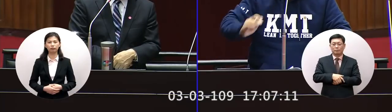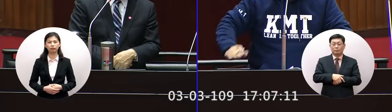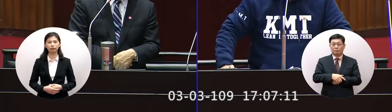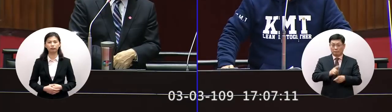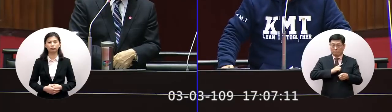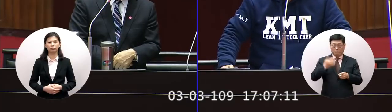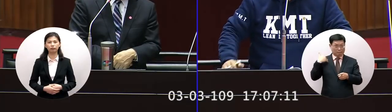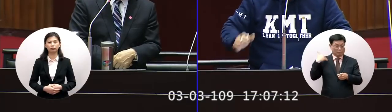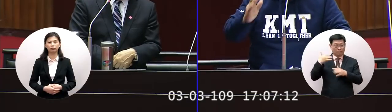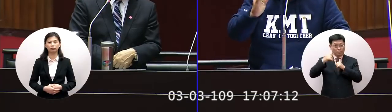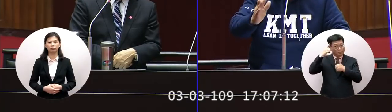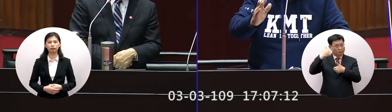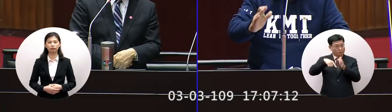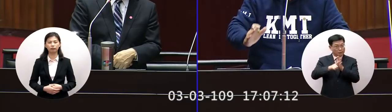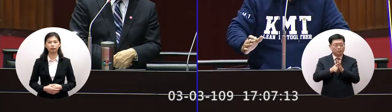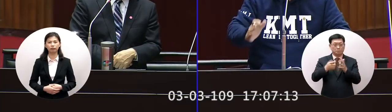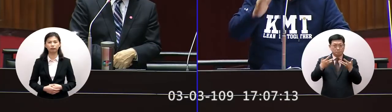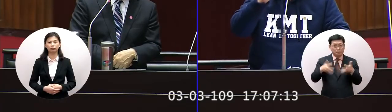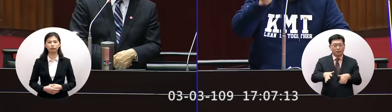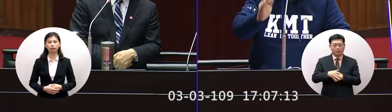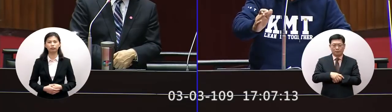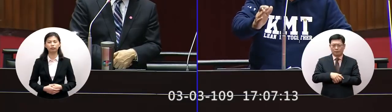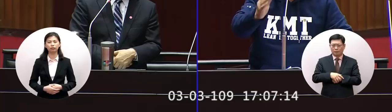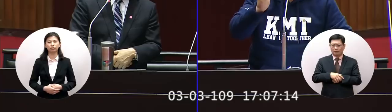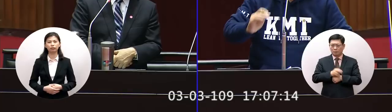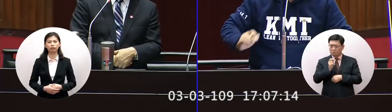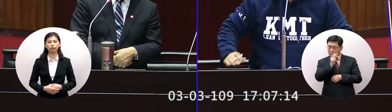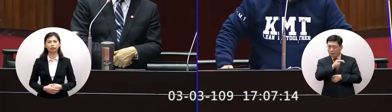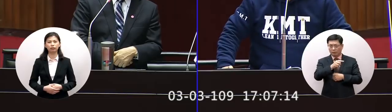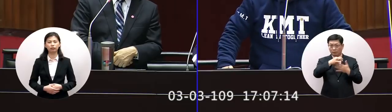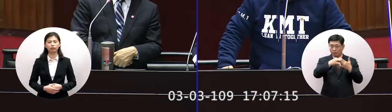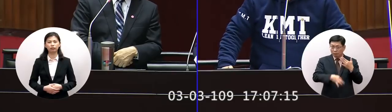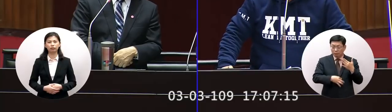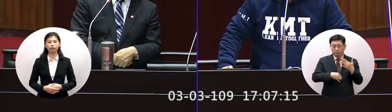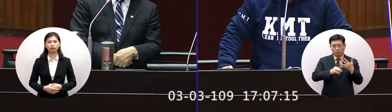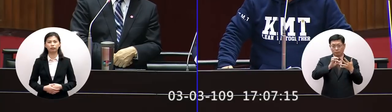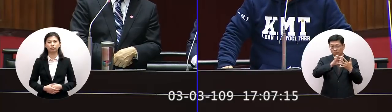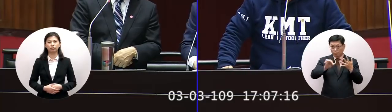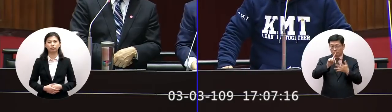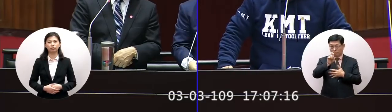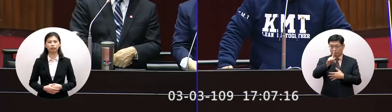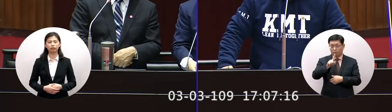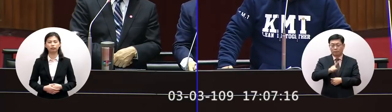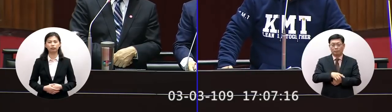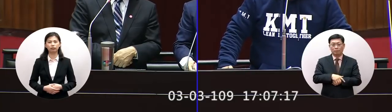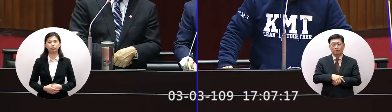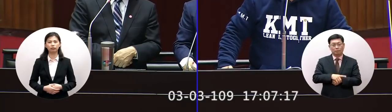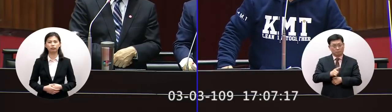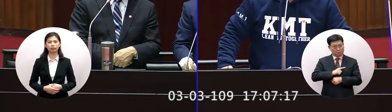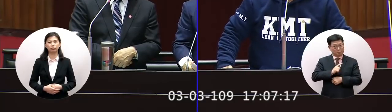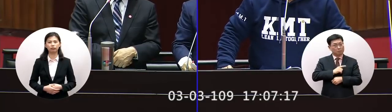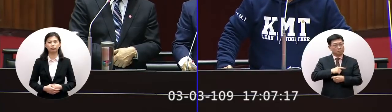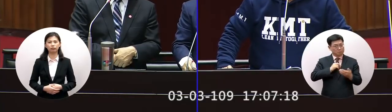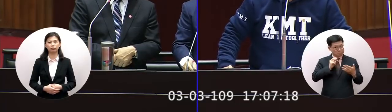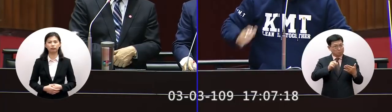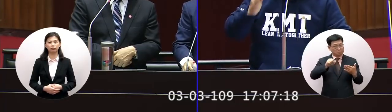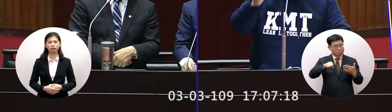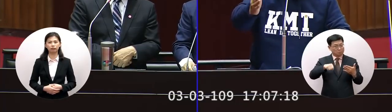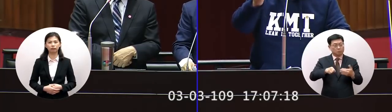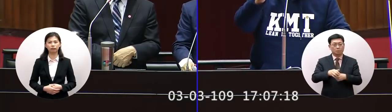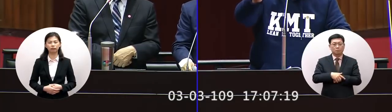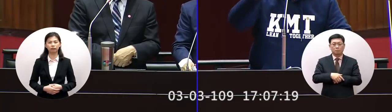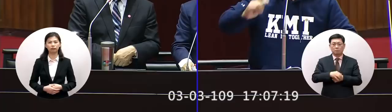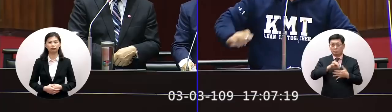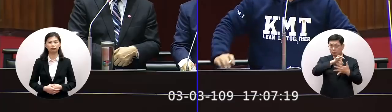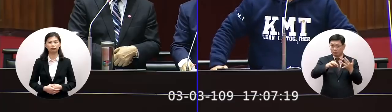你做民意代表，看到咱这个条例十一条。你敢会当接受啦？你